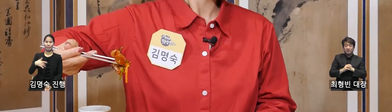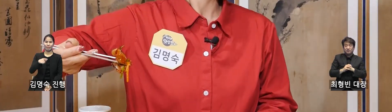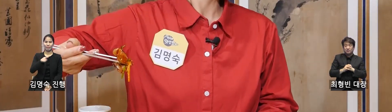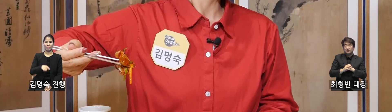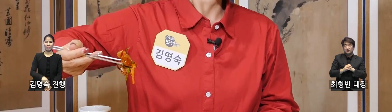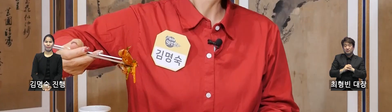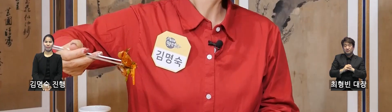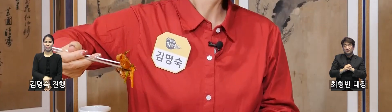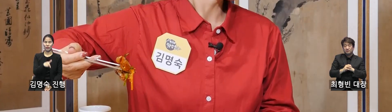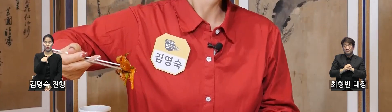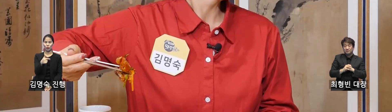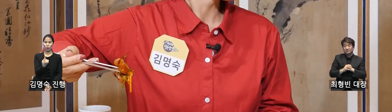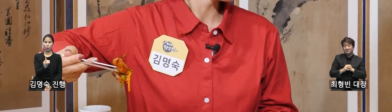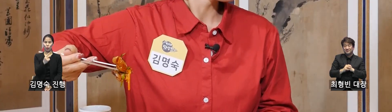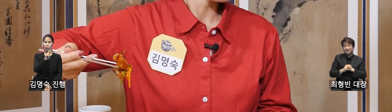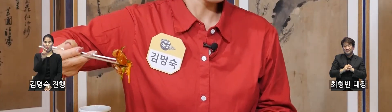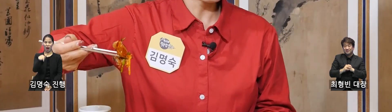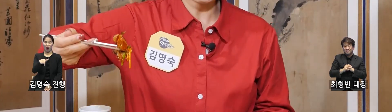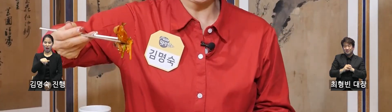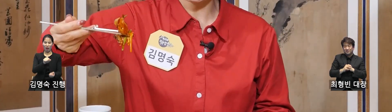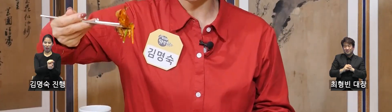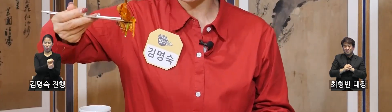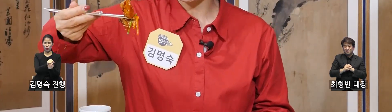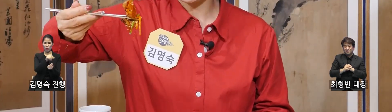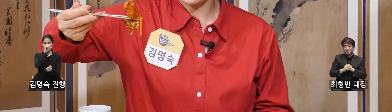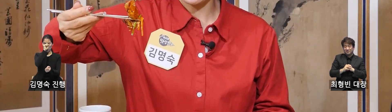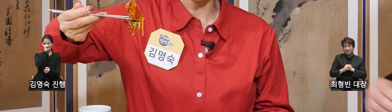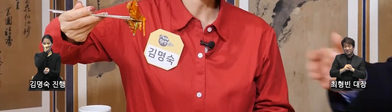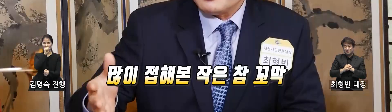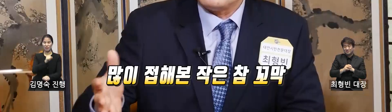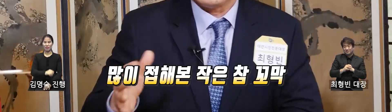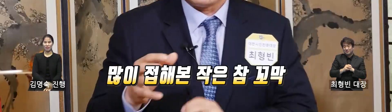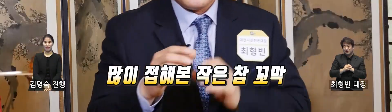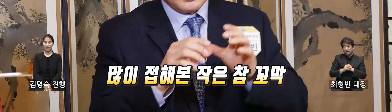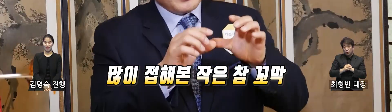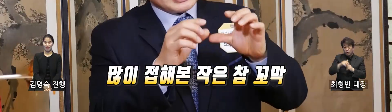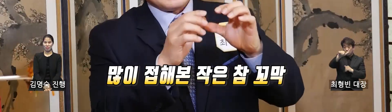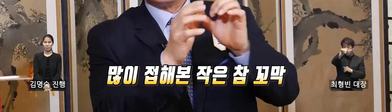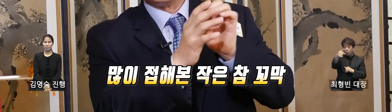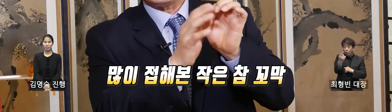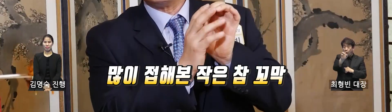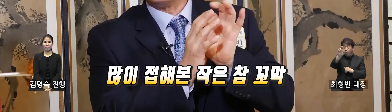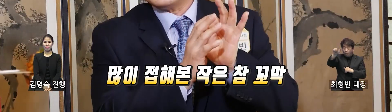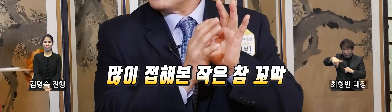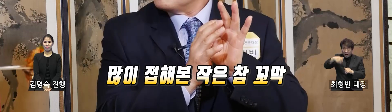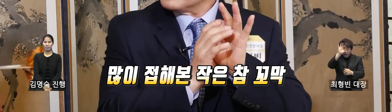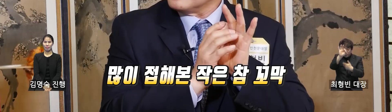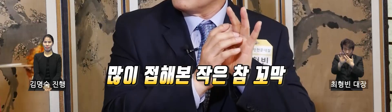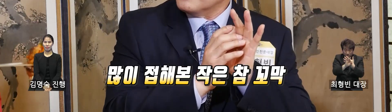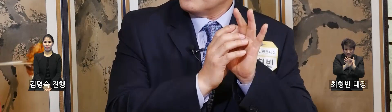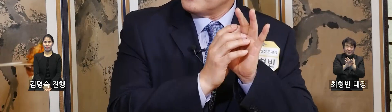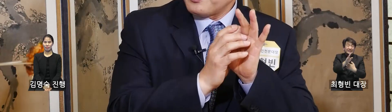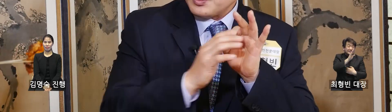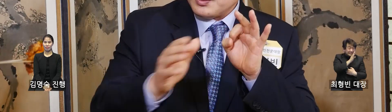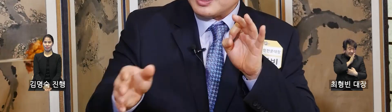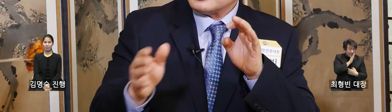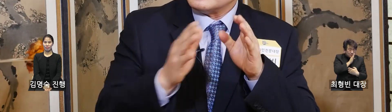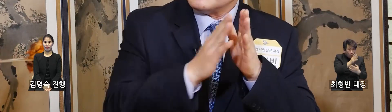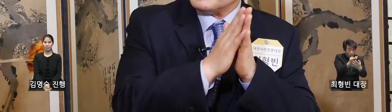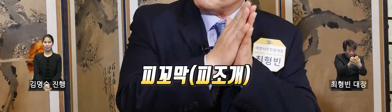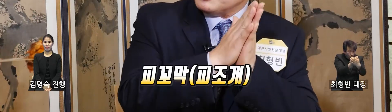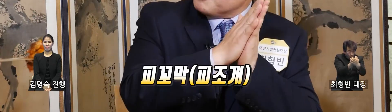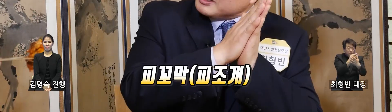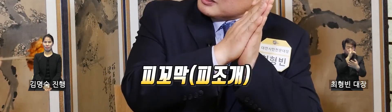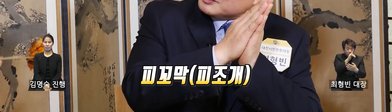꼬막 엄청 좋아하는데 아기가 이제 꼬막 중에도 잔거 참고 참고 마계 예 요